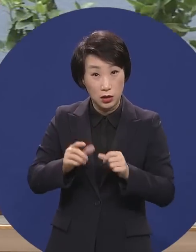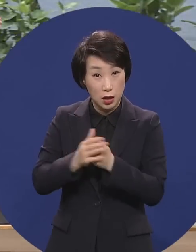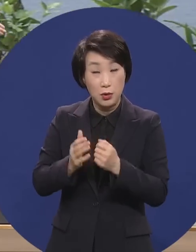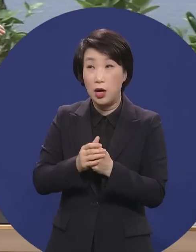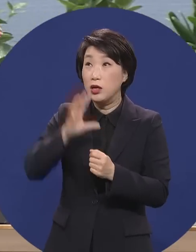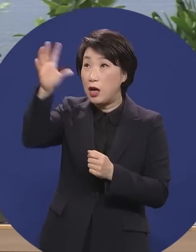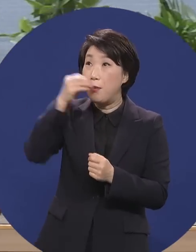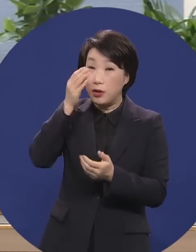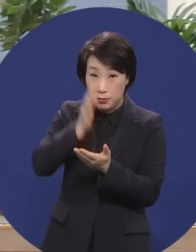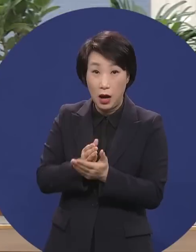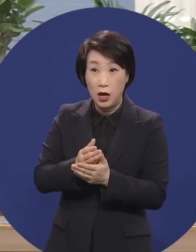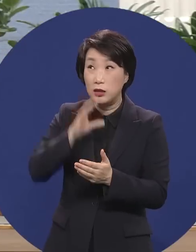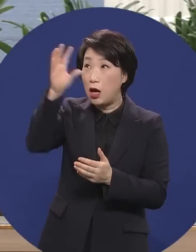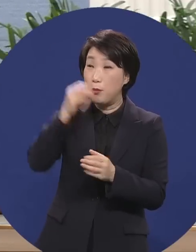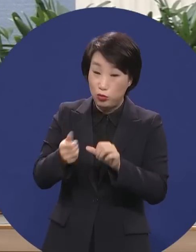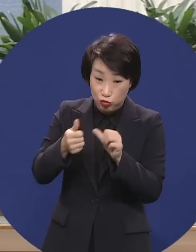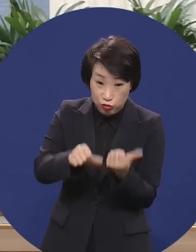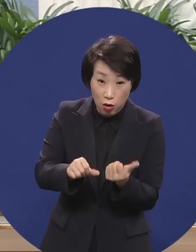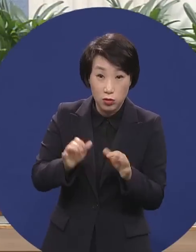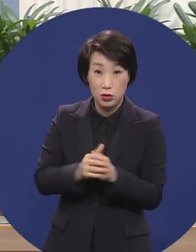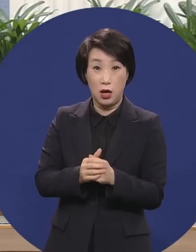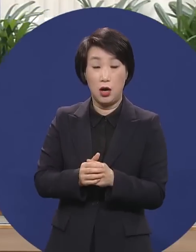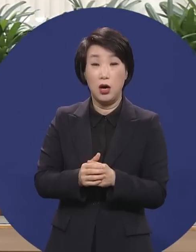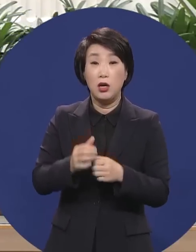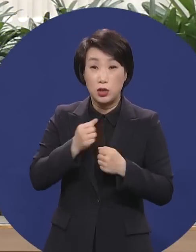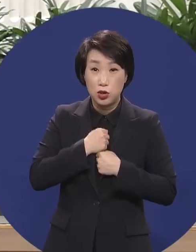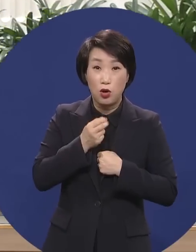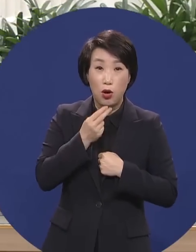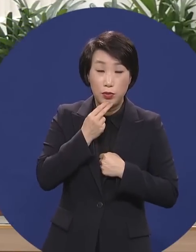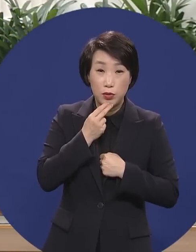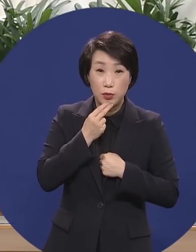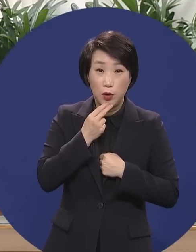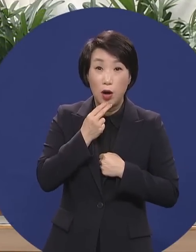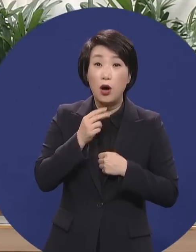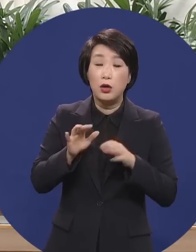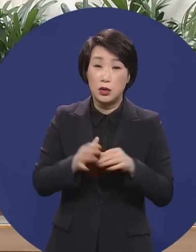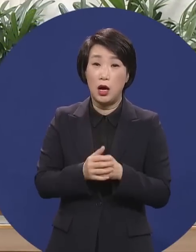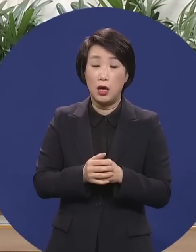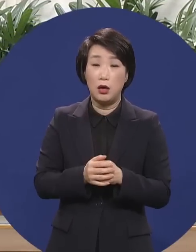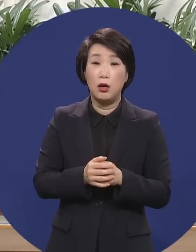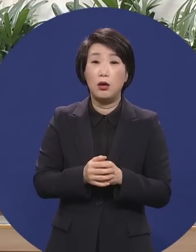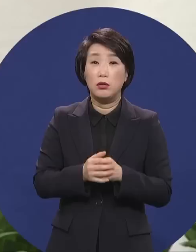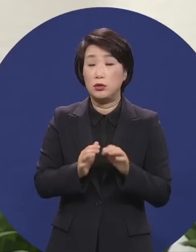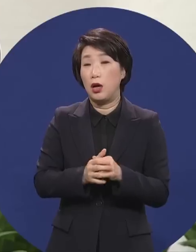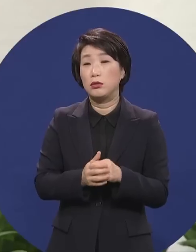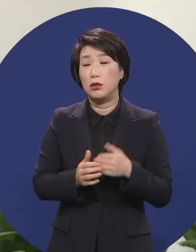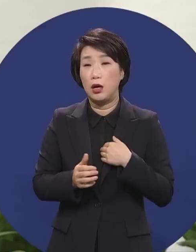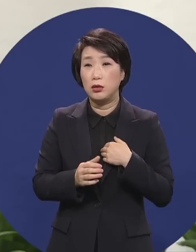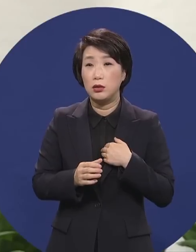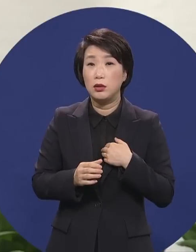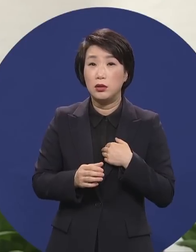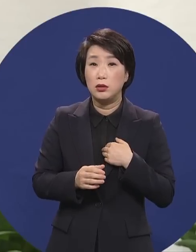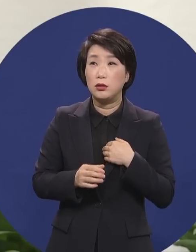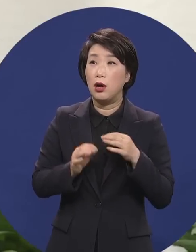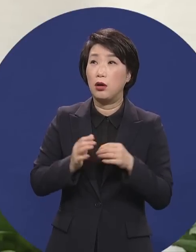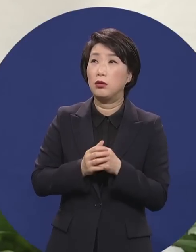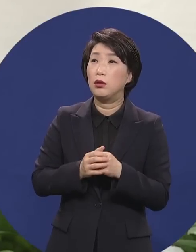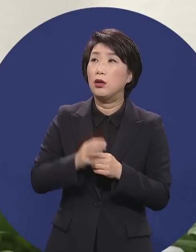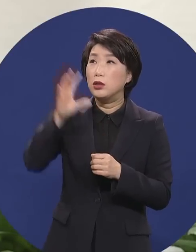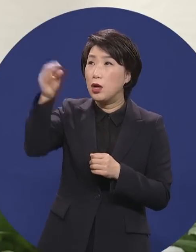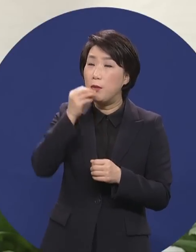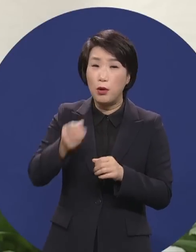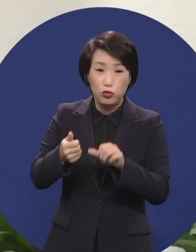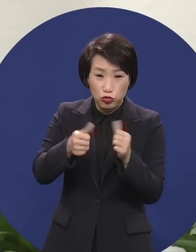먹으면 죽어. 안 지키면 죽으니까 절대 지키고 죽어서는 안 된다. 이건 하나님의 양보할 수